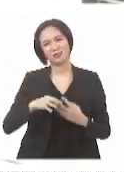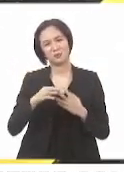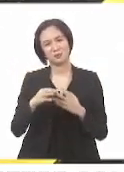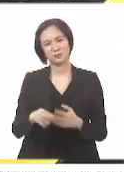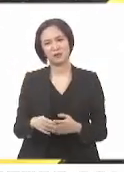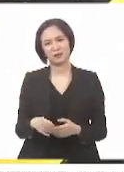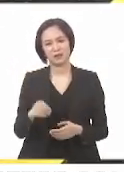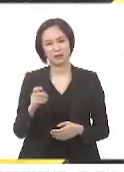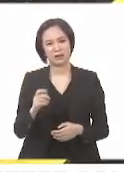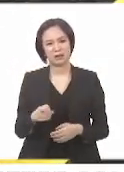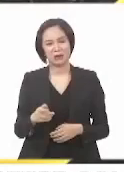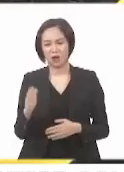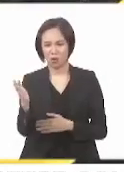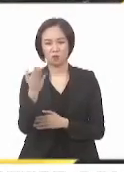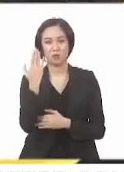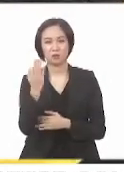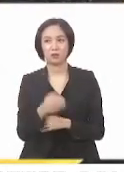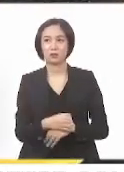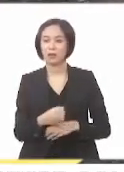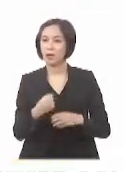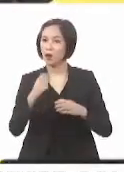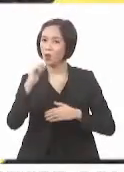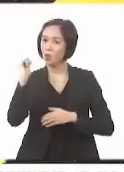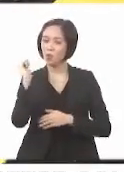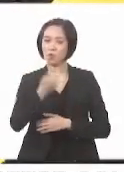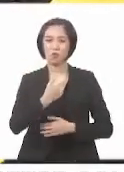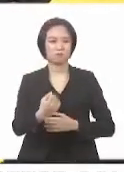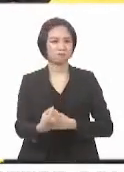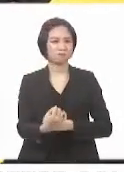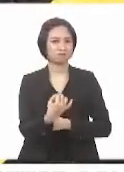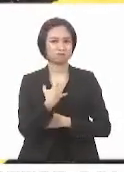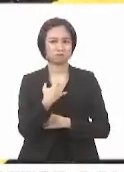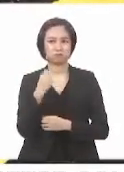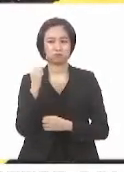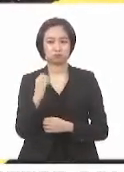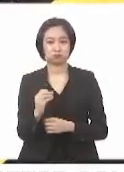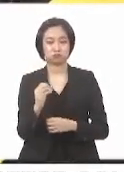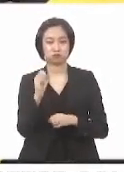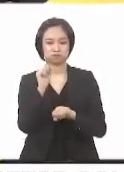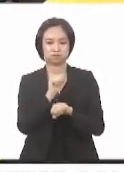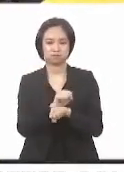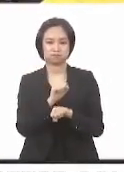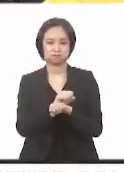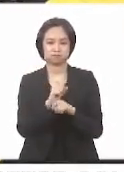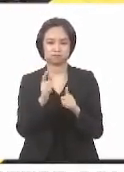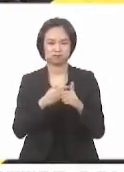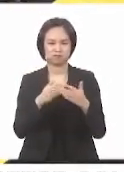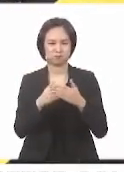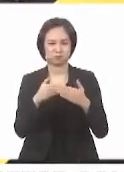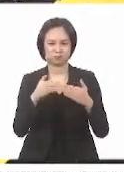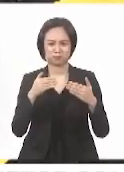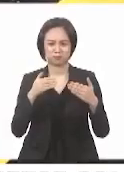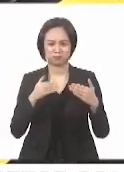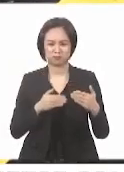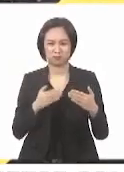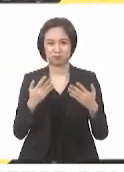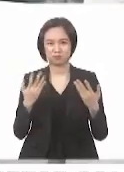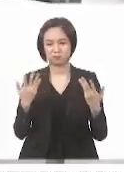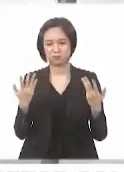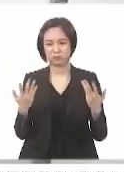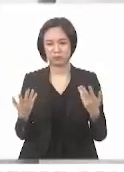umaga. Lahat naman po apektado. Magkano ba? Kaya trabaho muna bago maggala-gala. Hindi na mapag-family